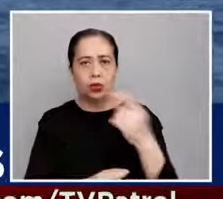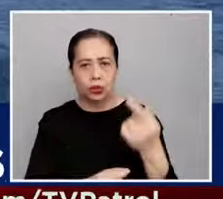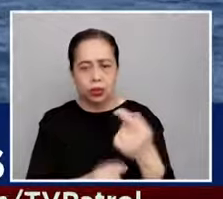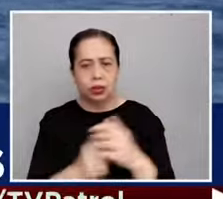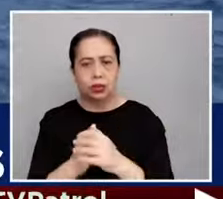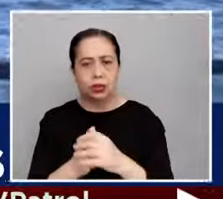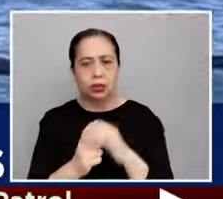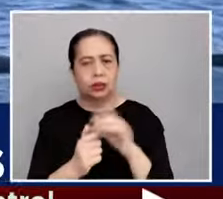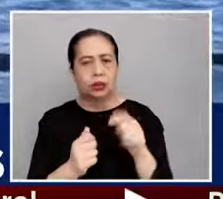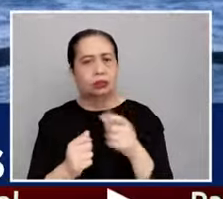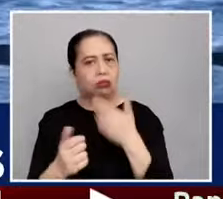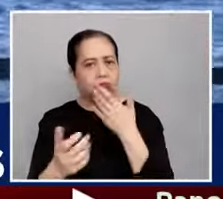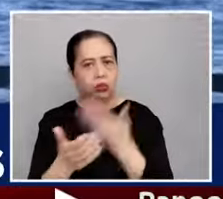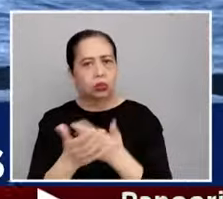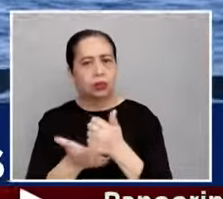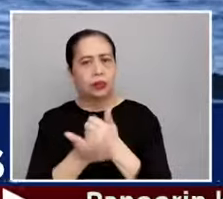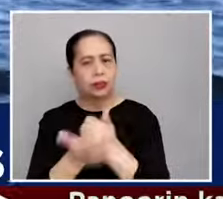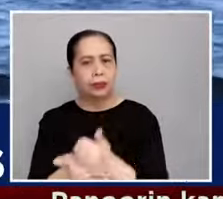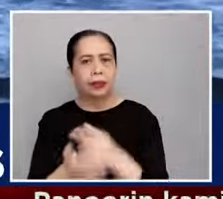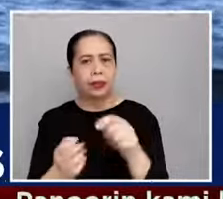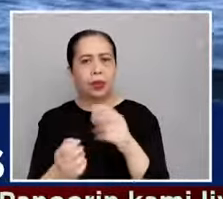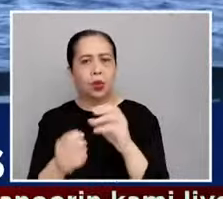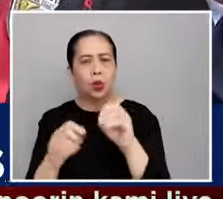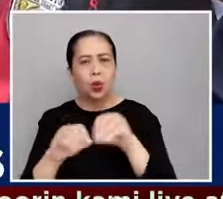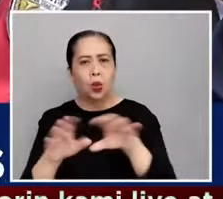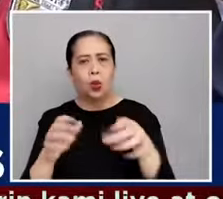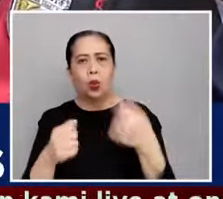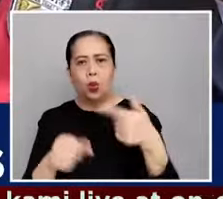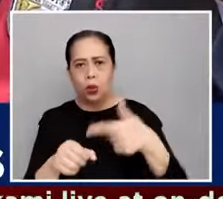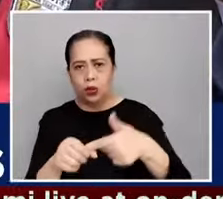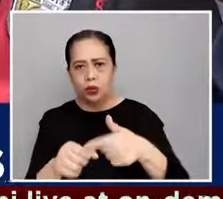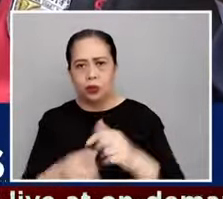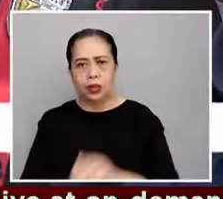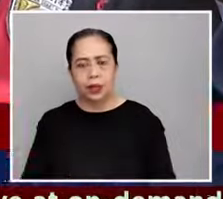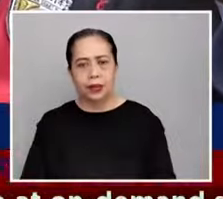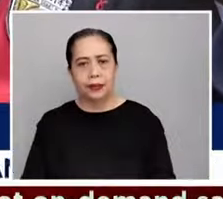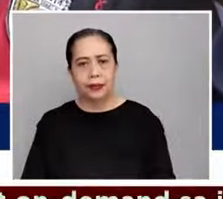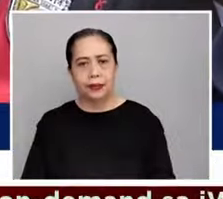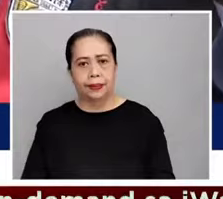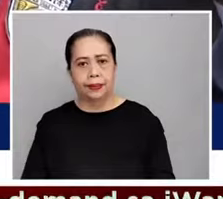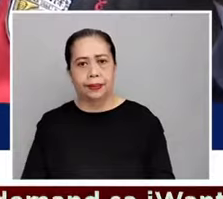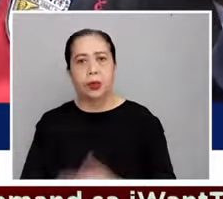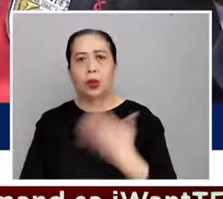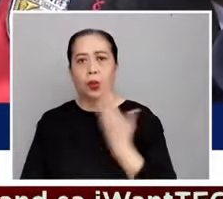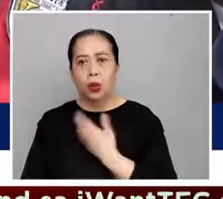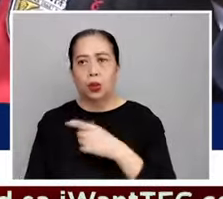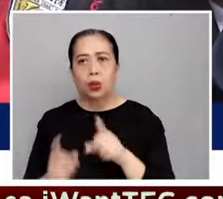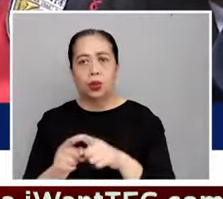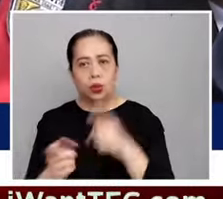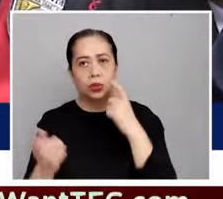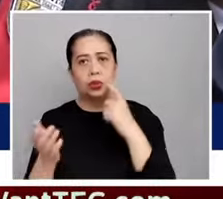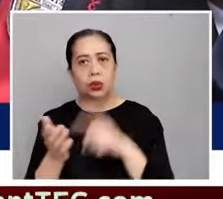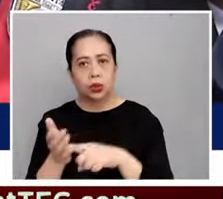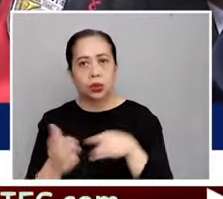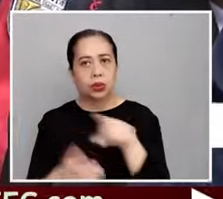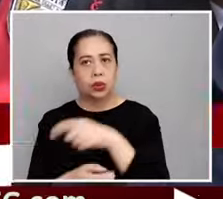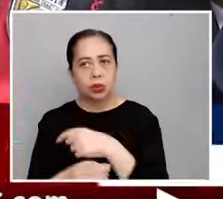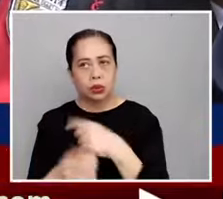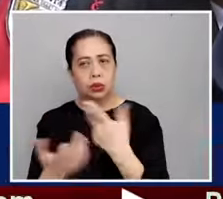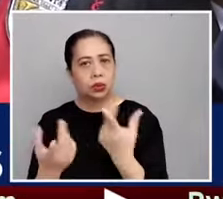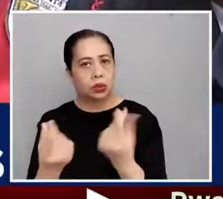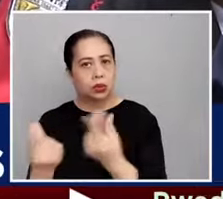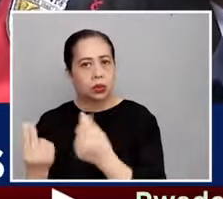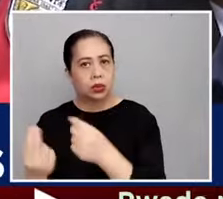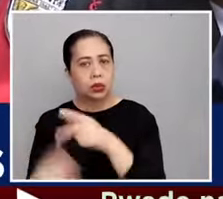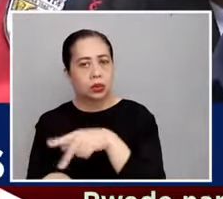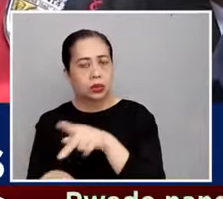dahil sa aksyon nito para mapigilan ang oil spill. We also acknowledge that these measures